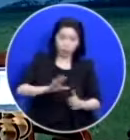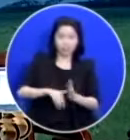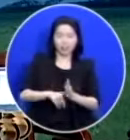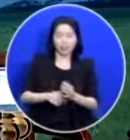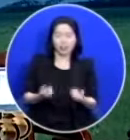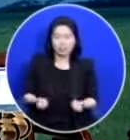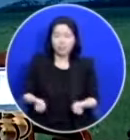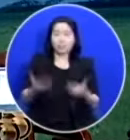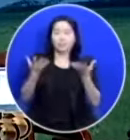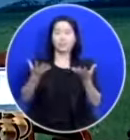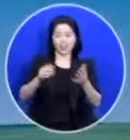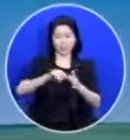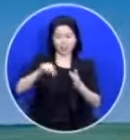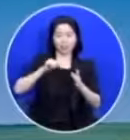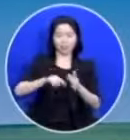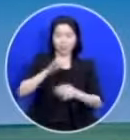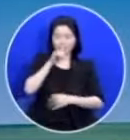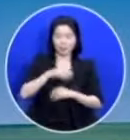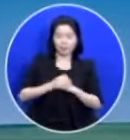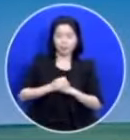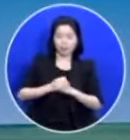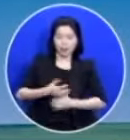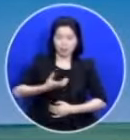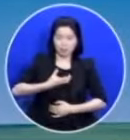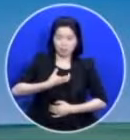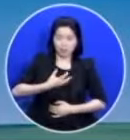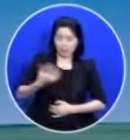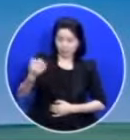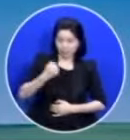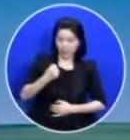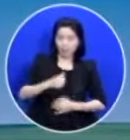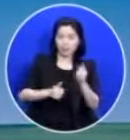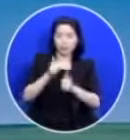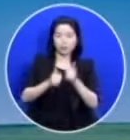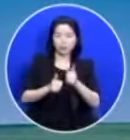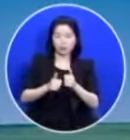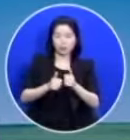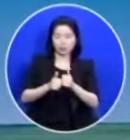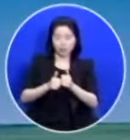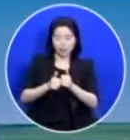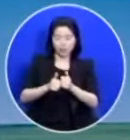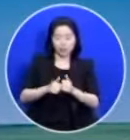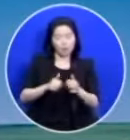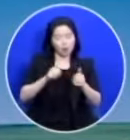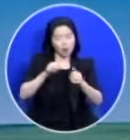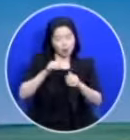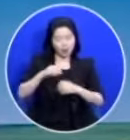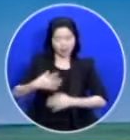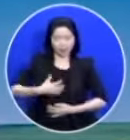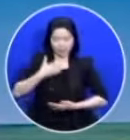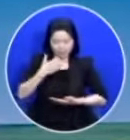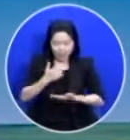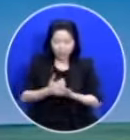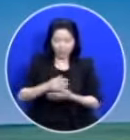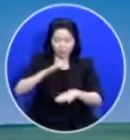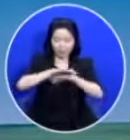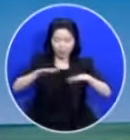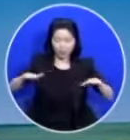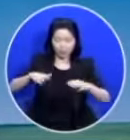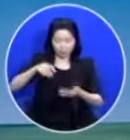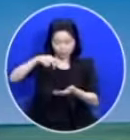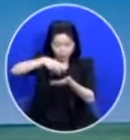속에 있습니다 메달을 따 선수들이 감격하여 매트에서 무릎 꿇고 울때면 가슴이